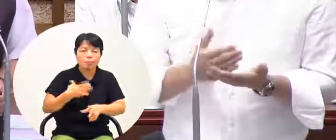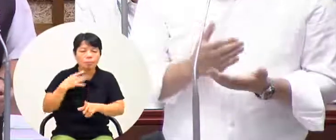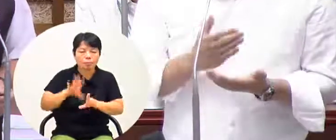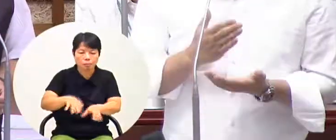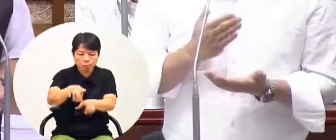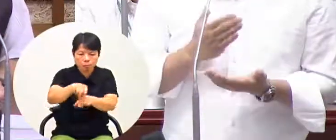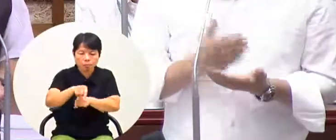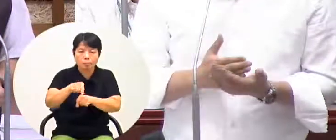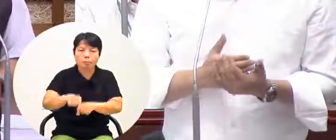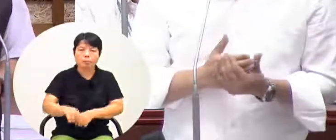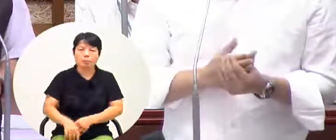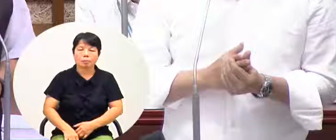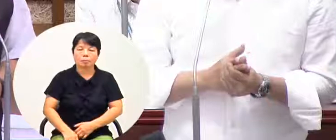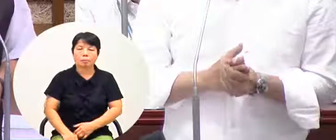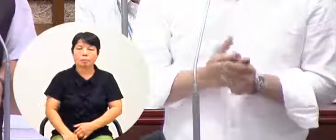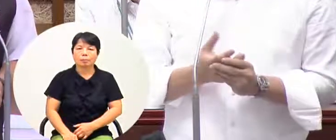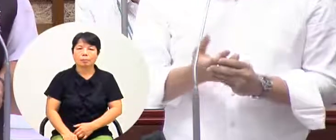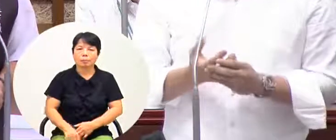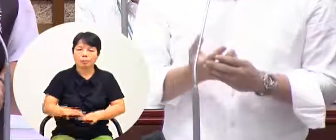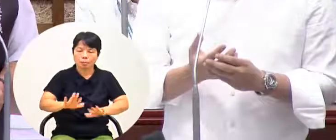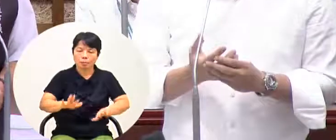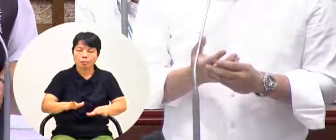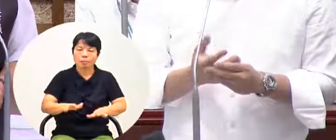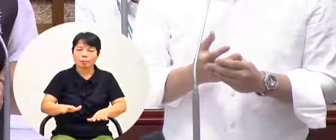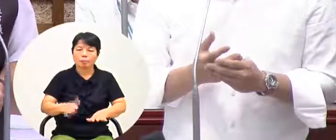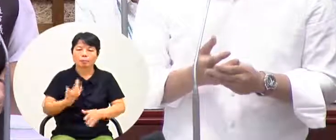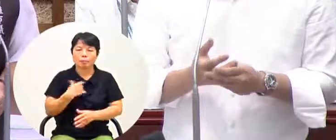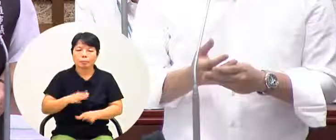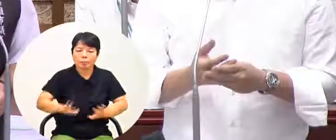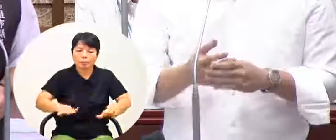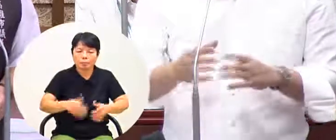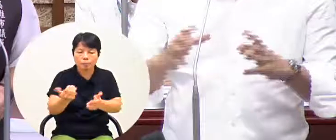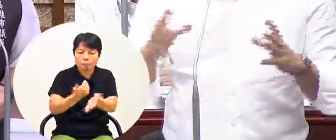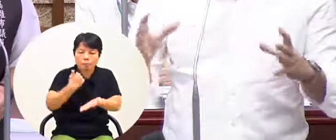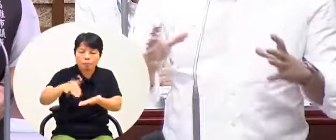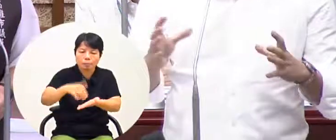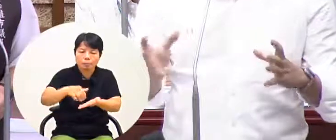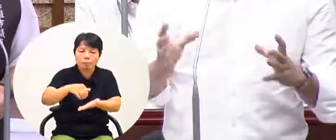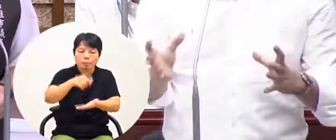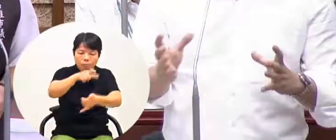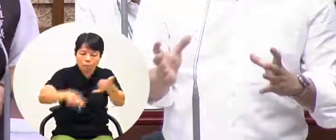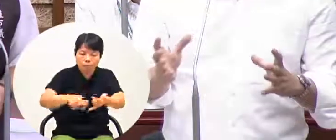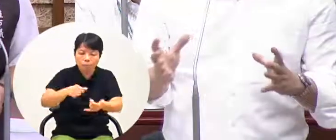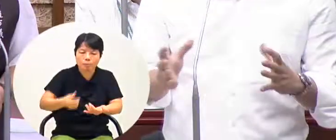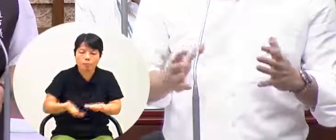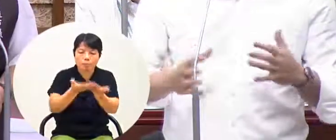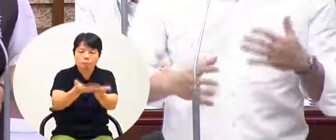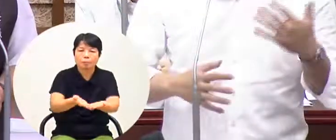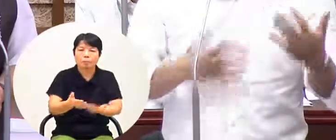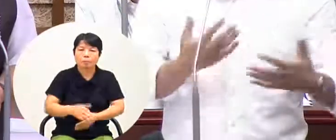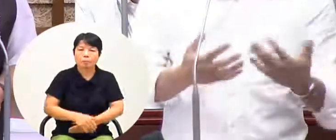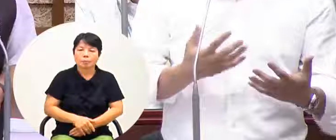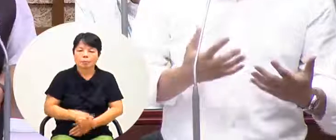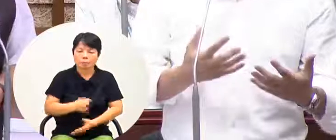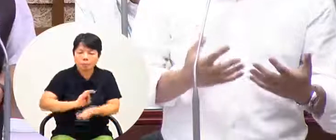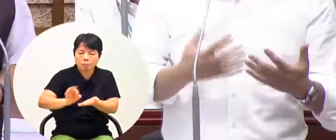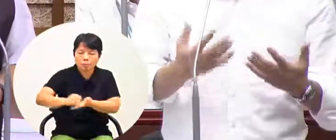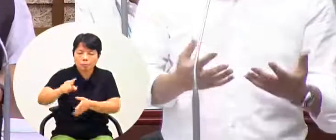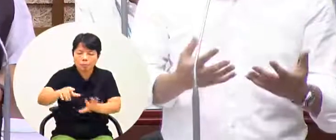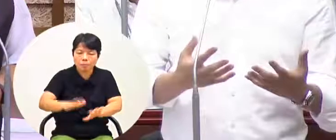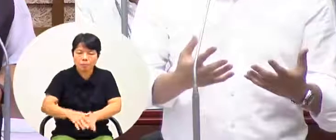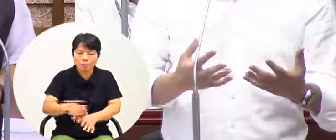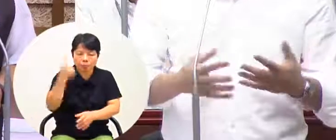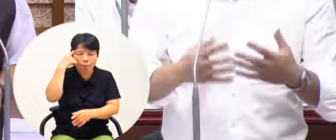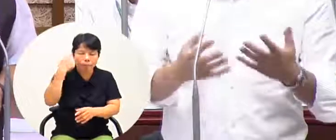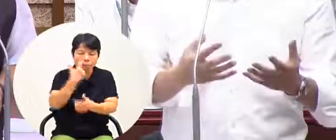我们现在也有送一个预算案进来，就是希望说能够用一个比较周延的方式来去重新检讨高